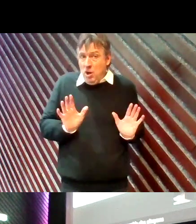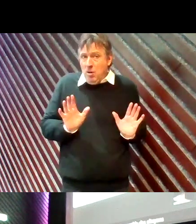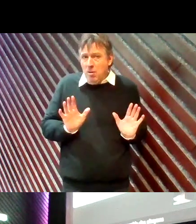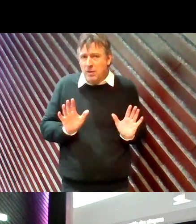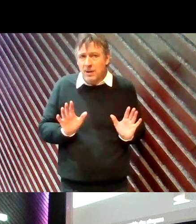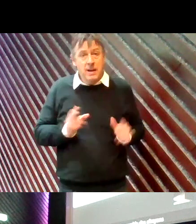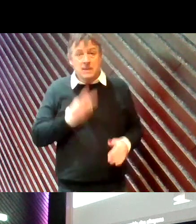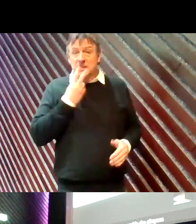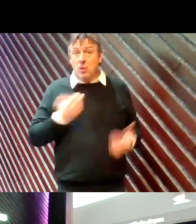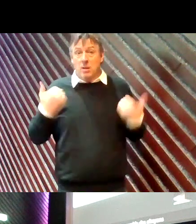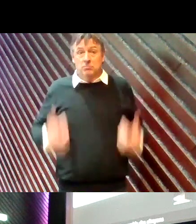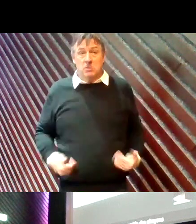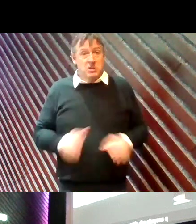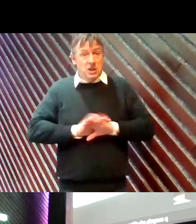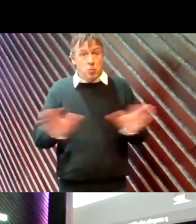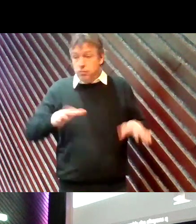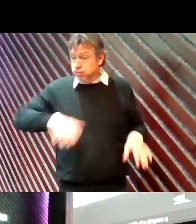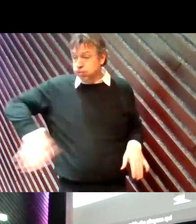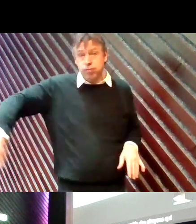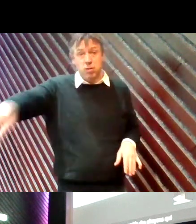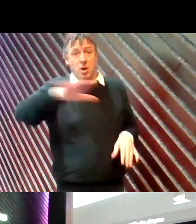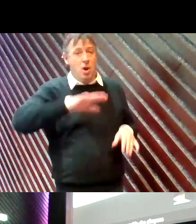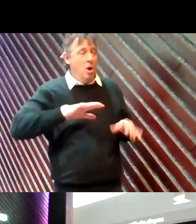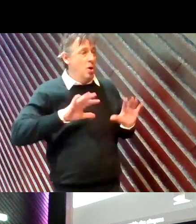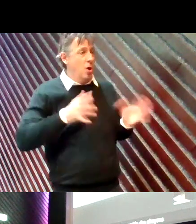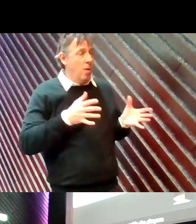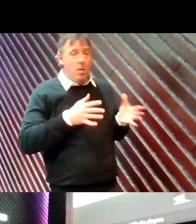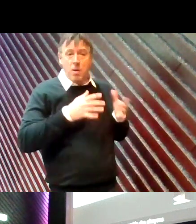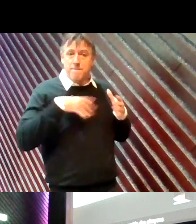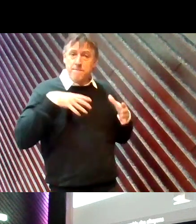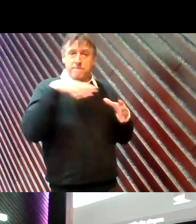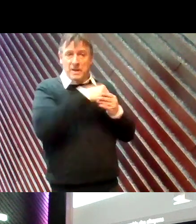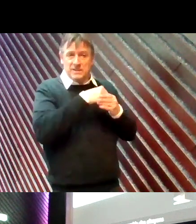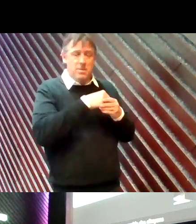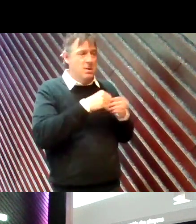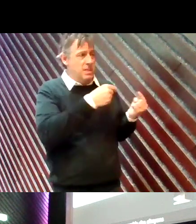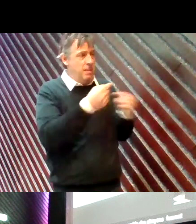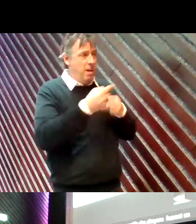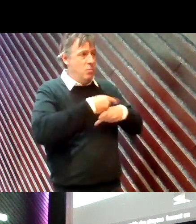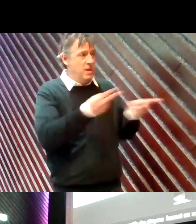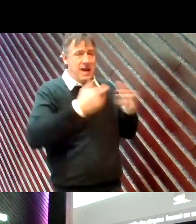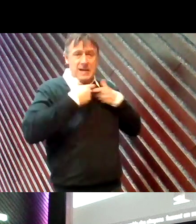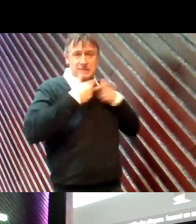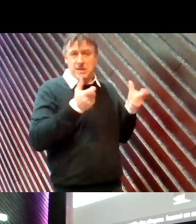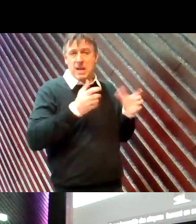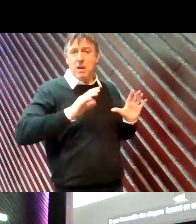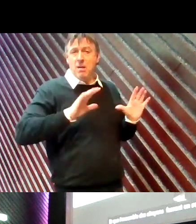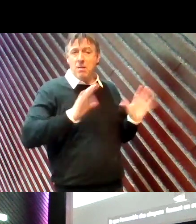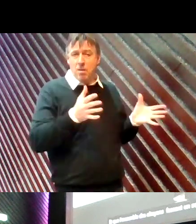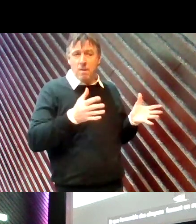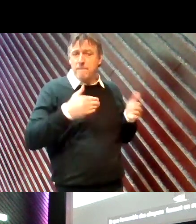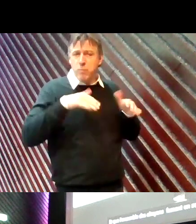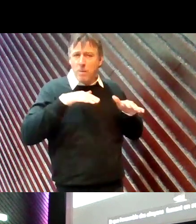c'est par qui sont citoyens, comment faire en sorte qu'ils puissent directement participer au débat public, quelle que soit leur